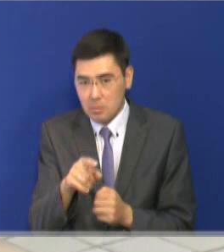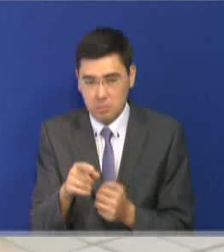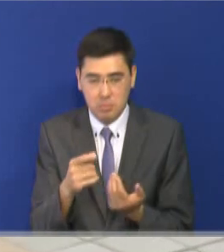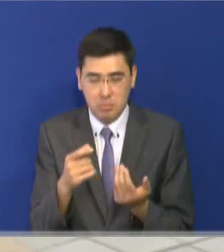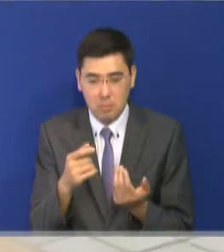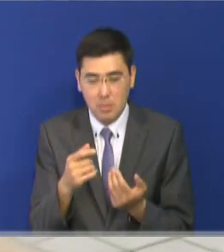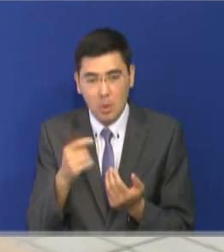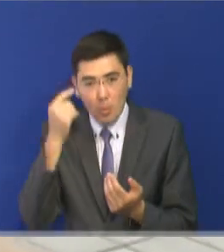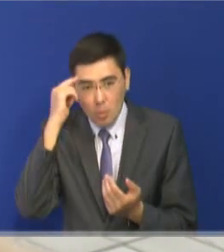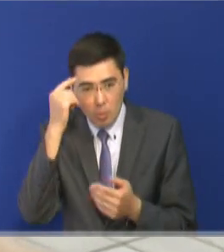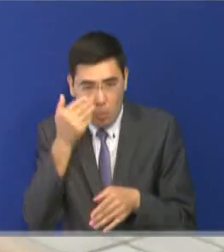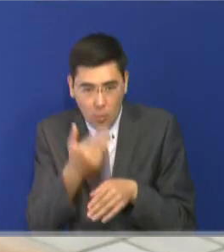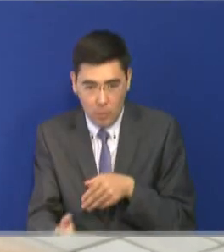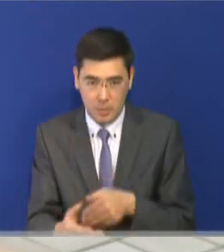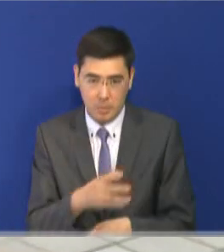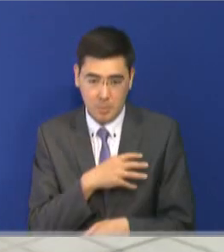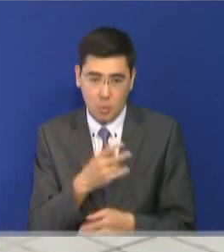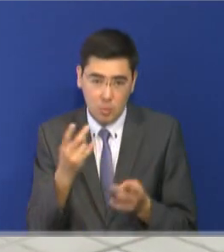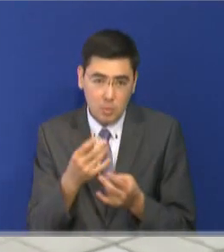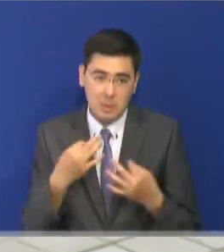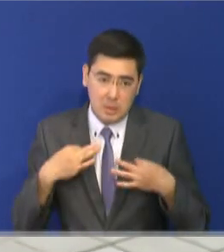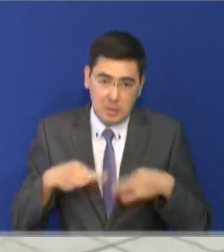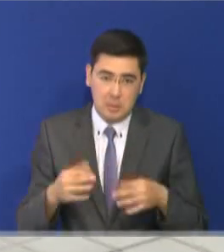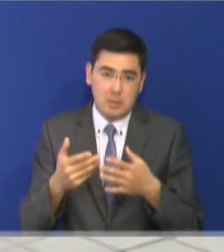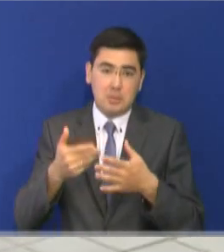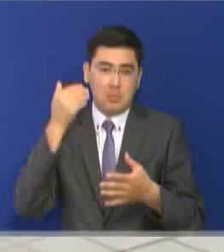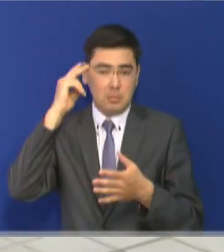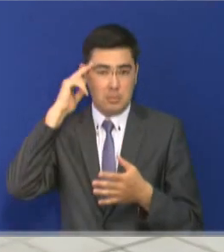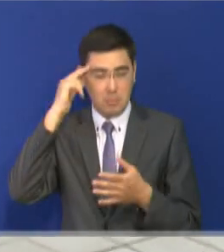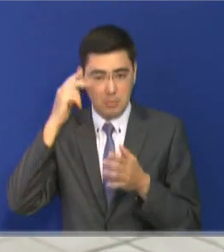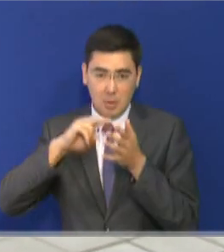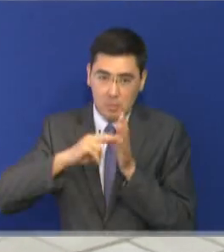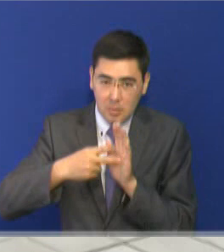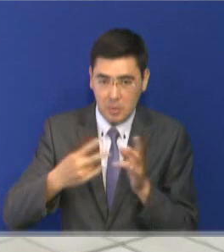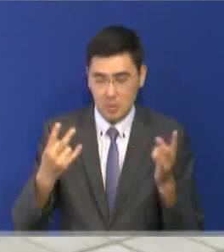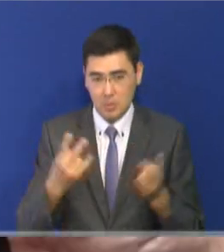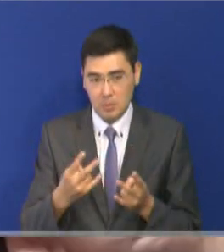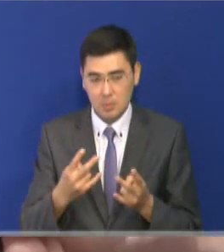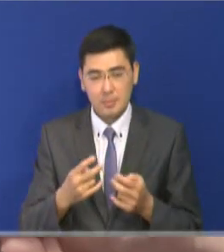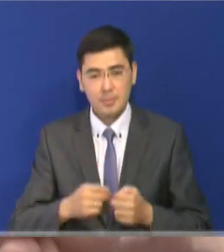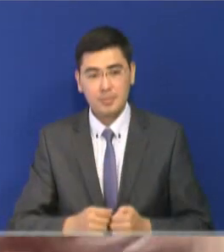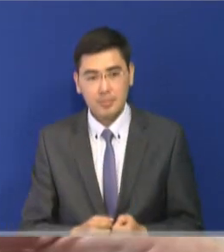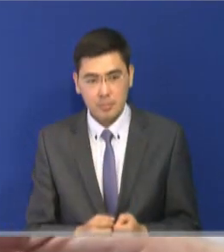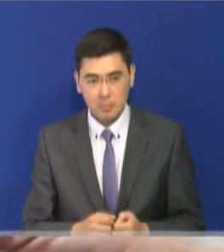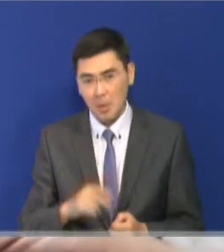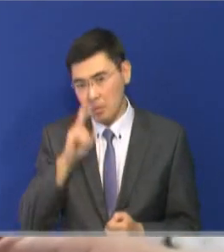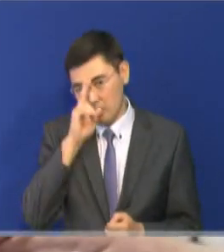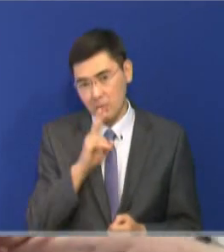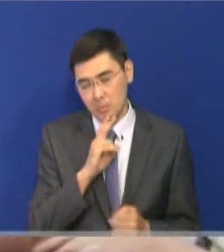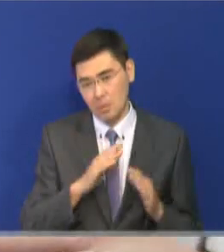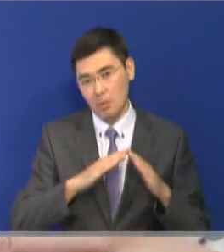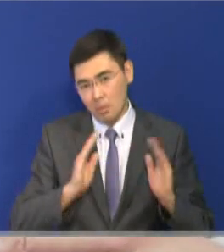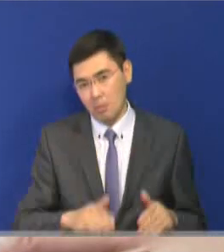ойланған көрінеді. Барлығын алдын ала қолға алу керек еді. Алдағы уақытта қаламыз тек гүлденіп өркендей берсін. Два месяца дома сидела в